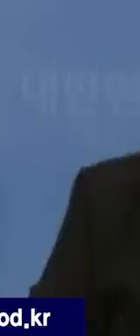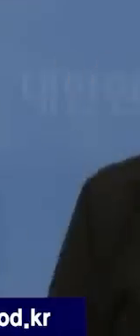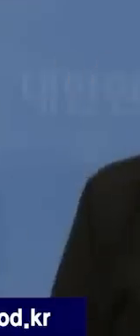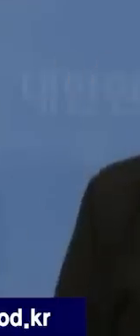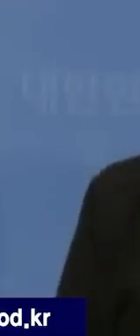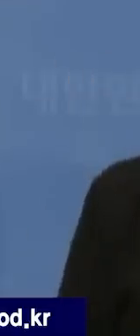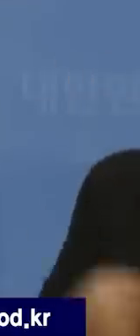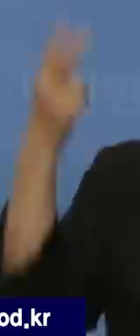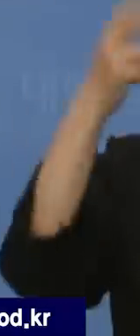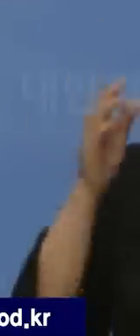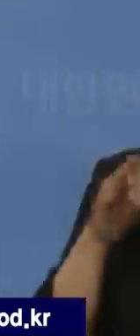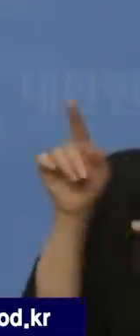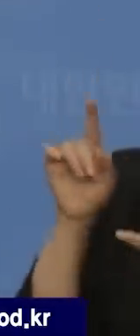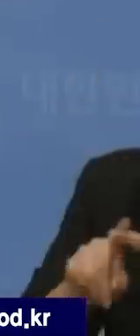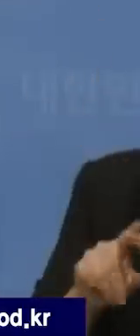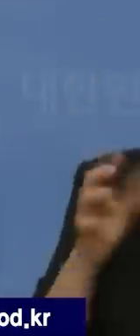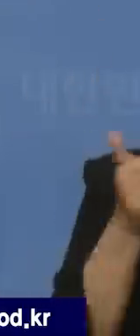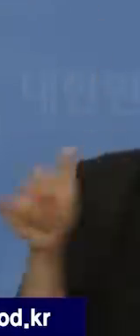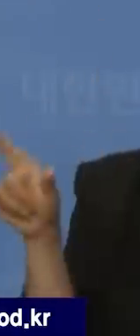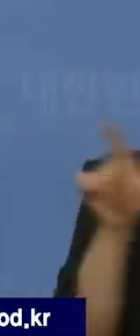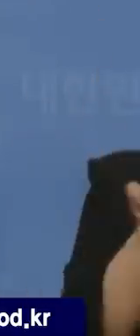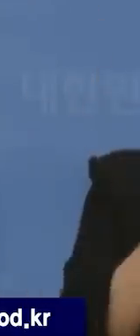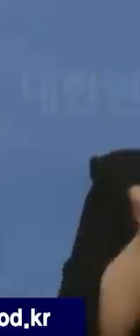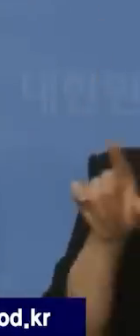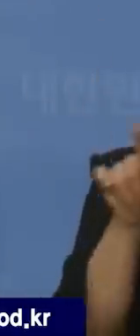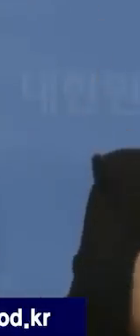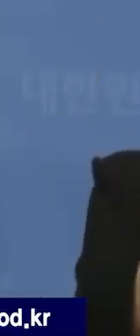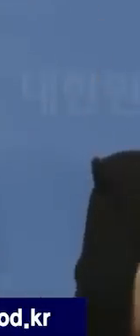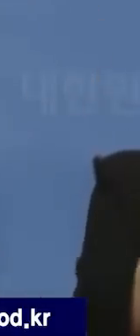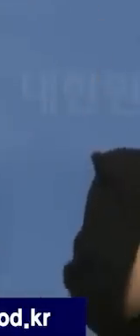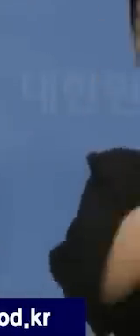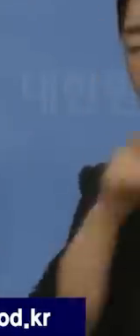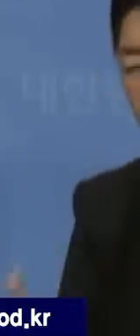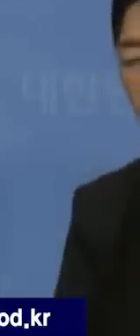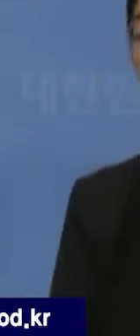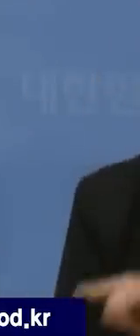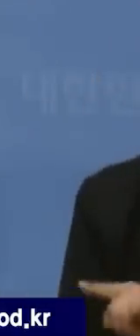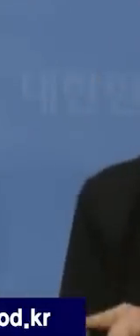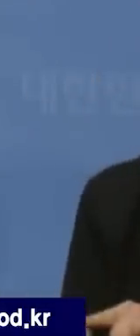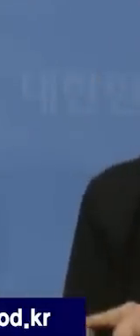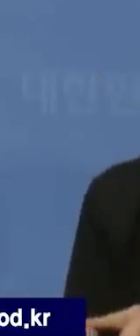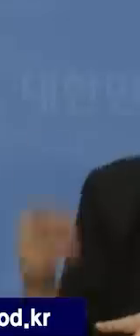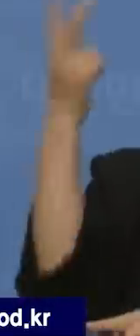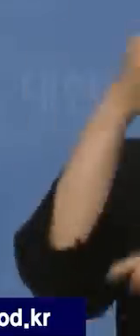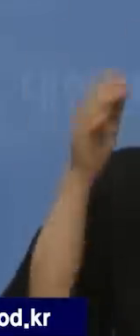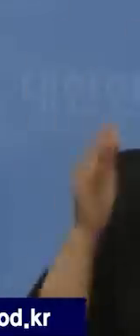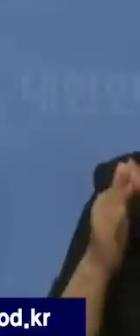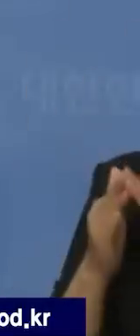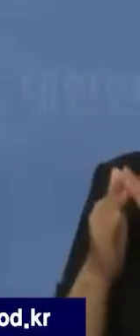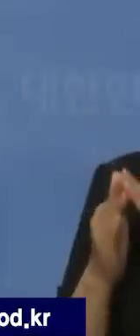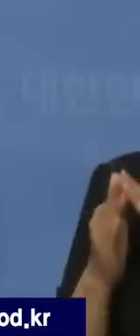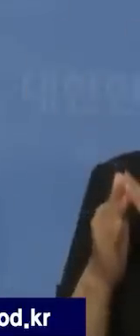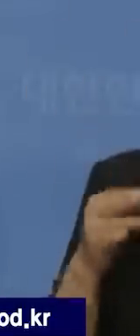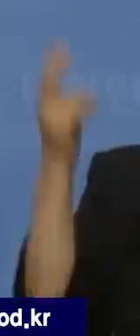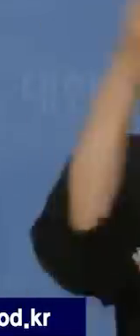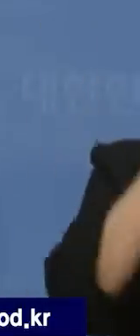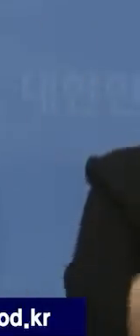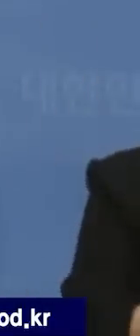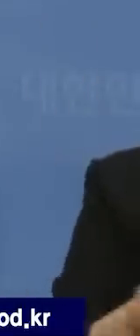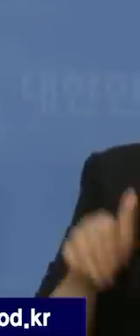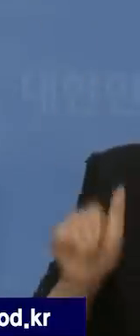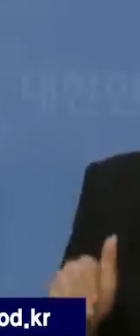감사원에 대한 국민의 신뢰가 땅에 떨어졌습니다. 감사원을 검찰의 청부기관으로